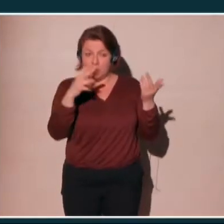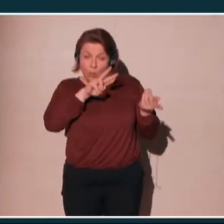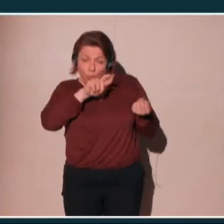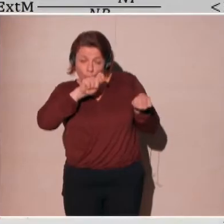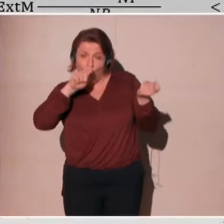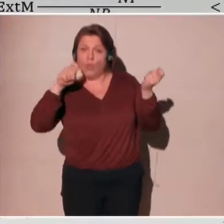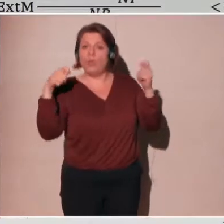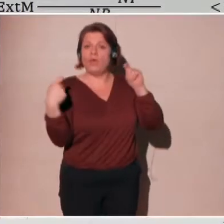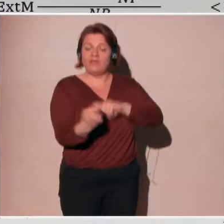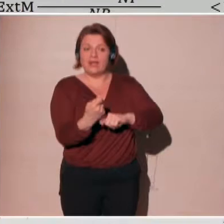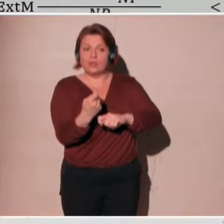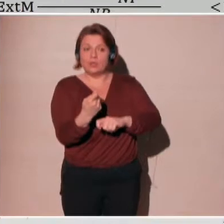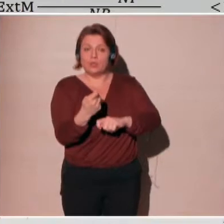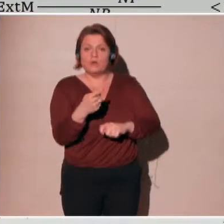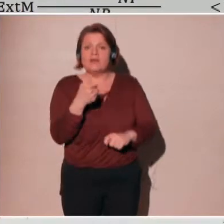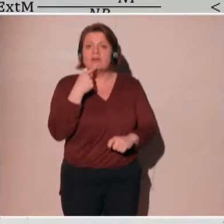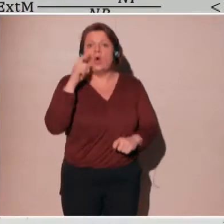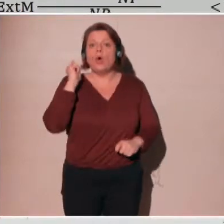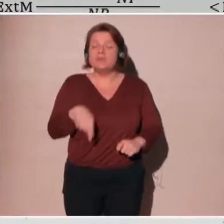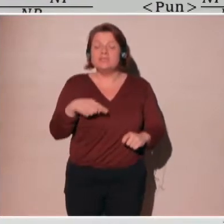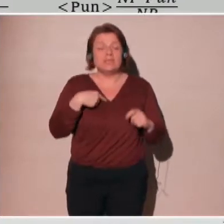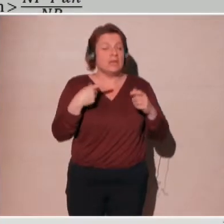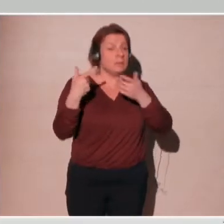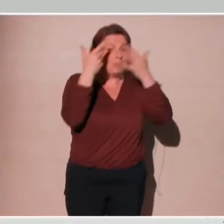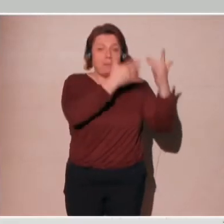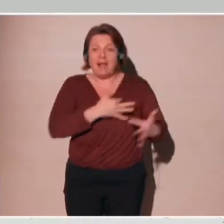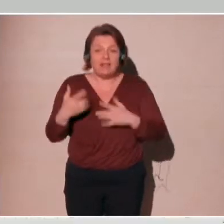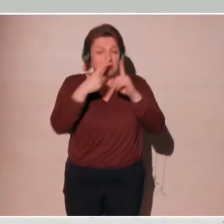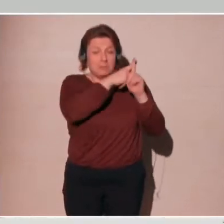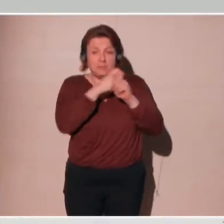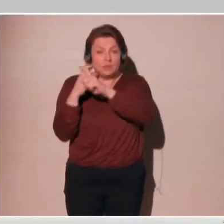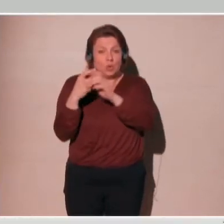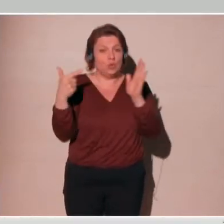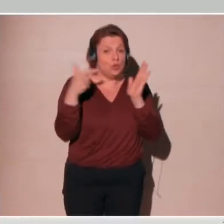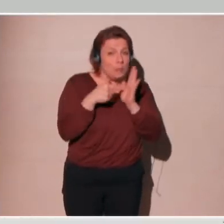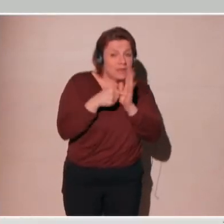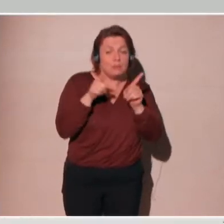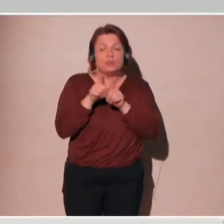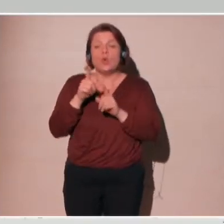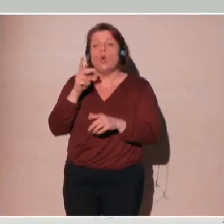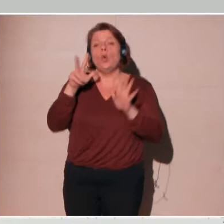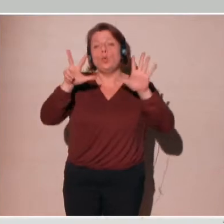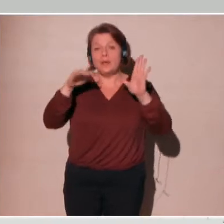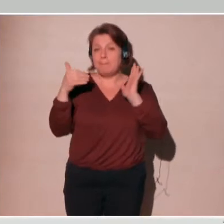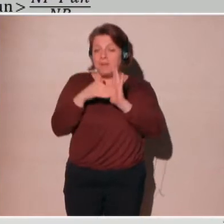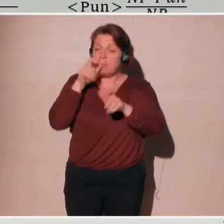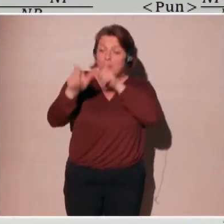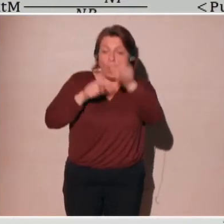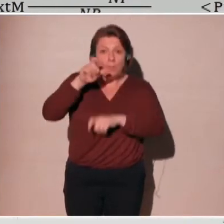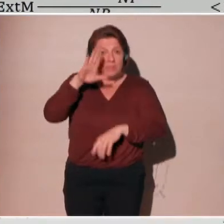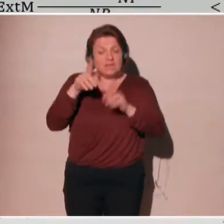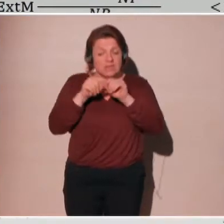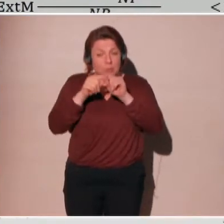apprendre 2000 axiomes mathématiques et 8000 mots de japonais pour que le système